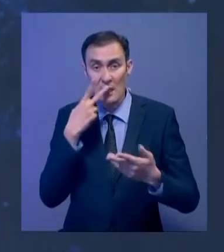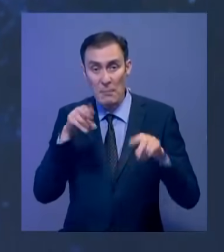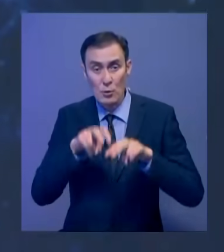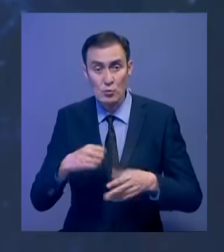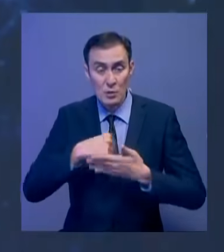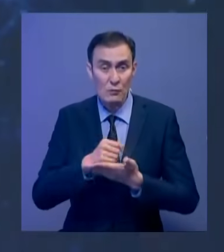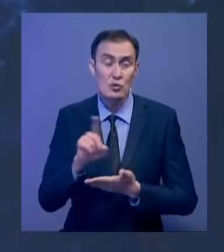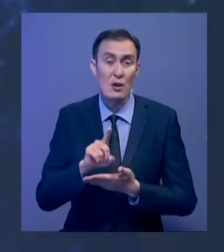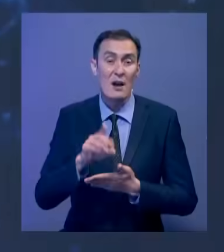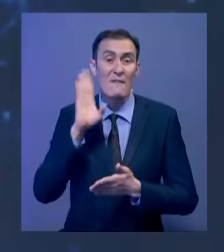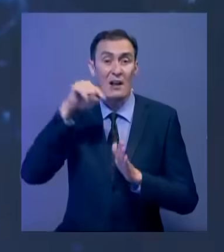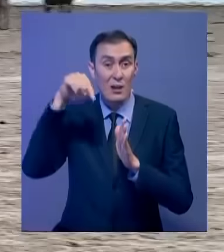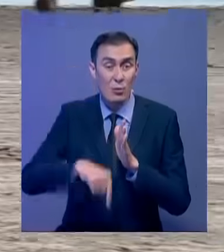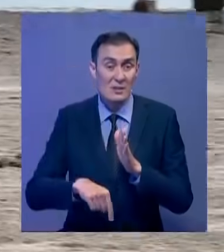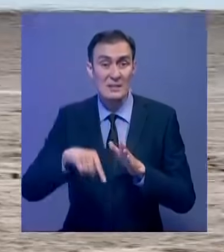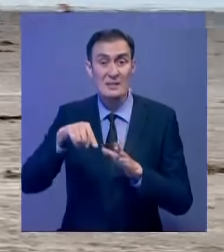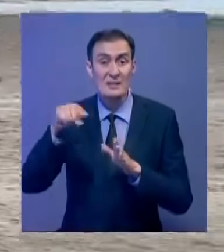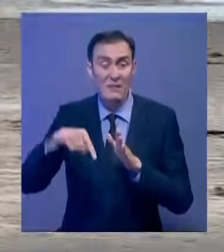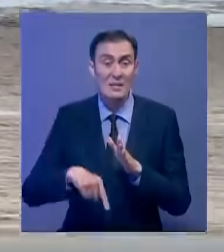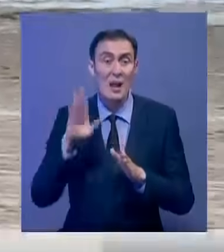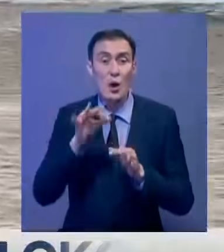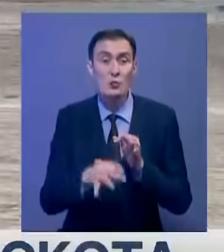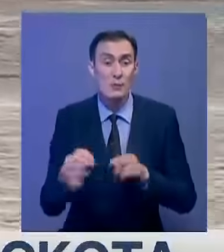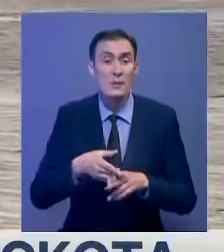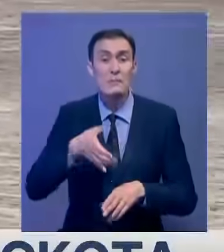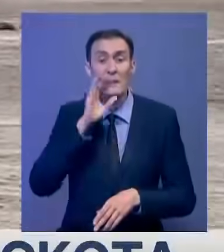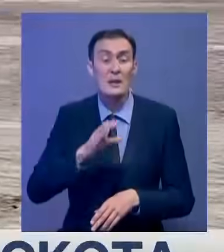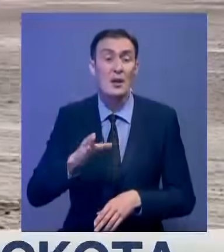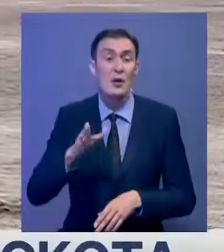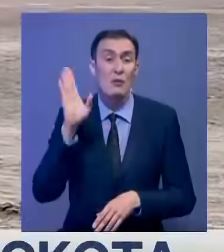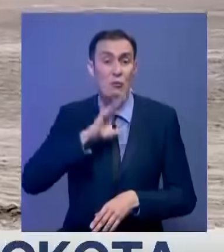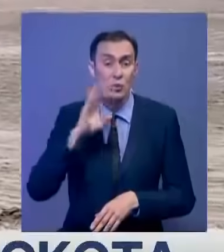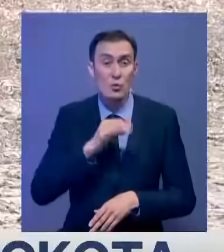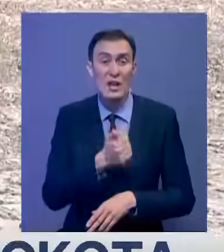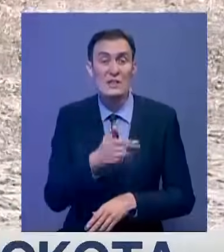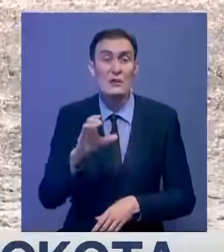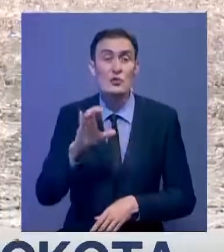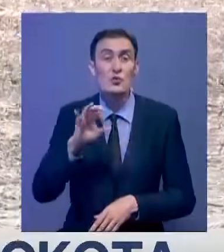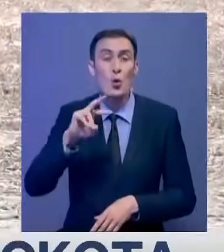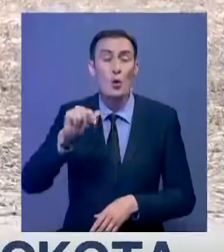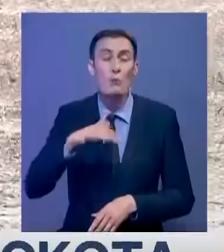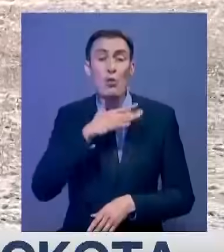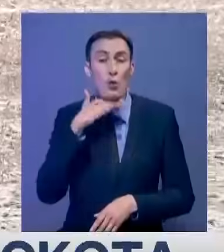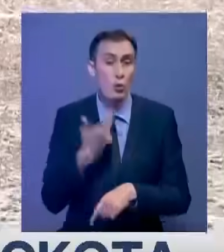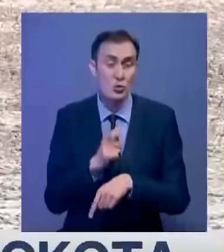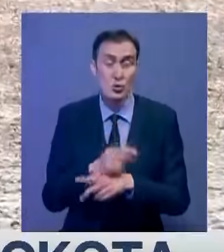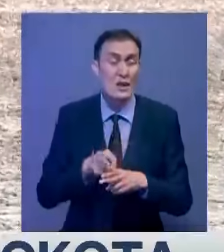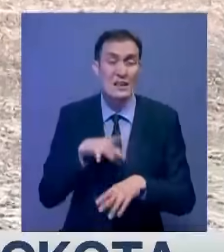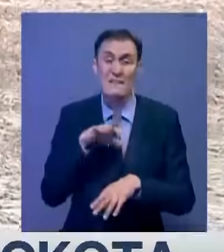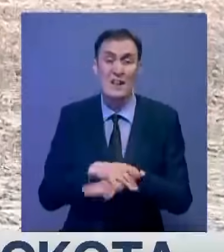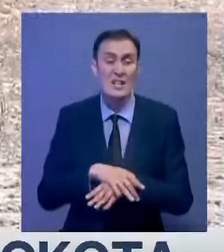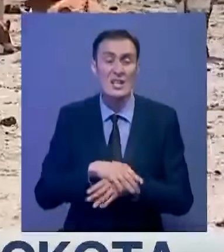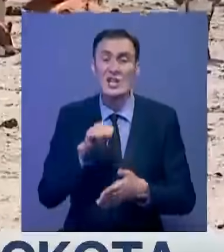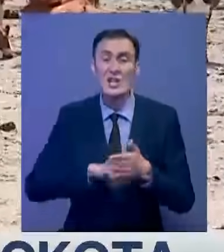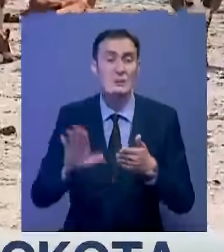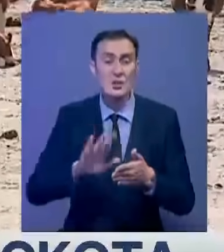исследований установлено, в колодцах, скважинах и озерах, из которых пил воду скот, концентрация соли превышает норму. Однако этот факт не